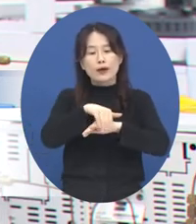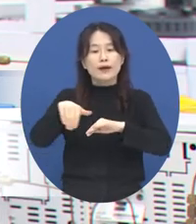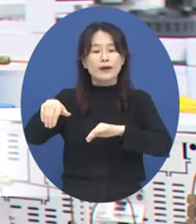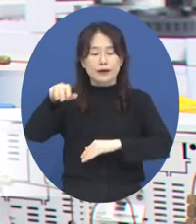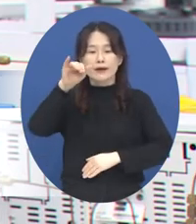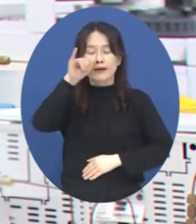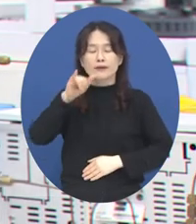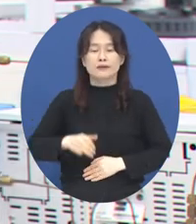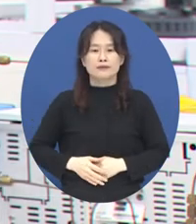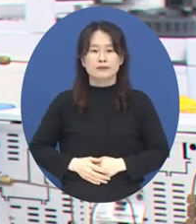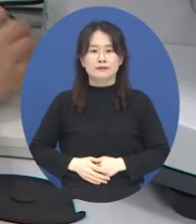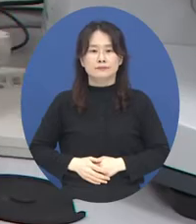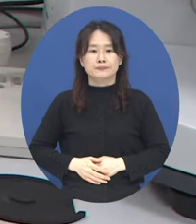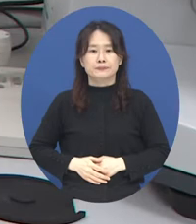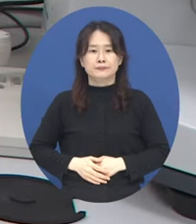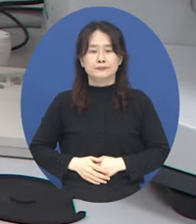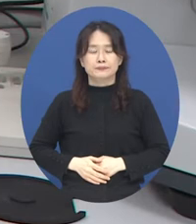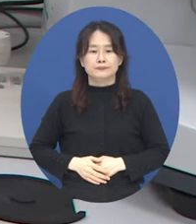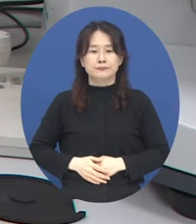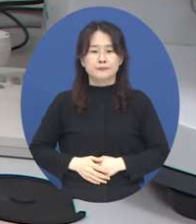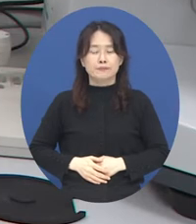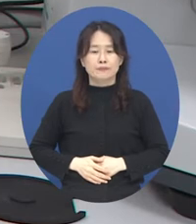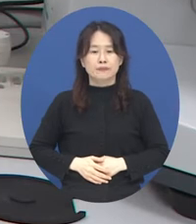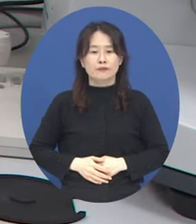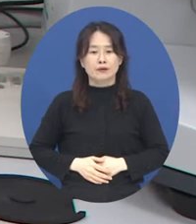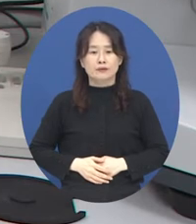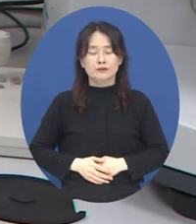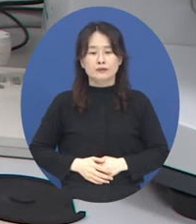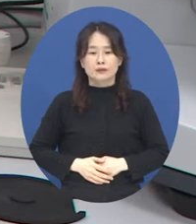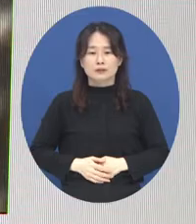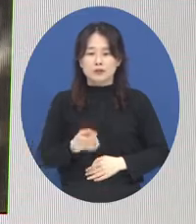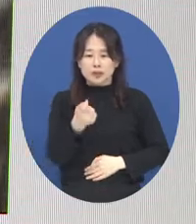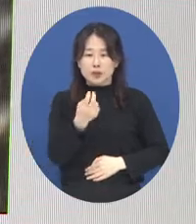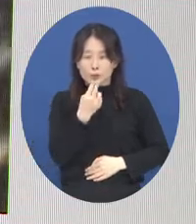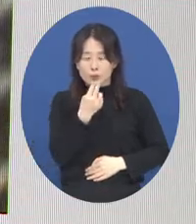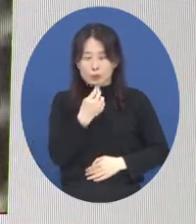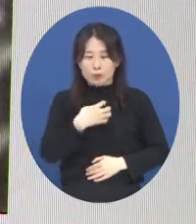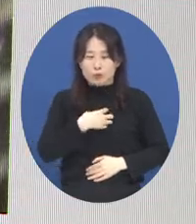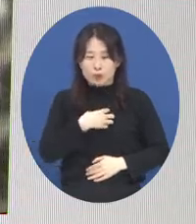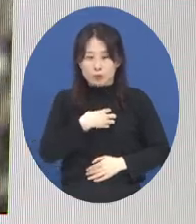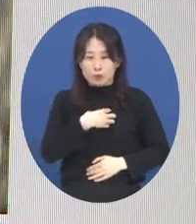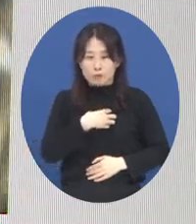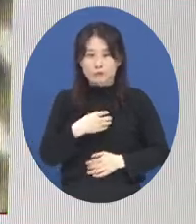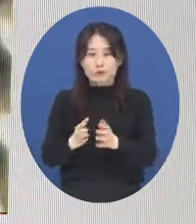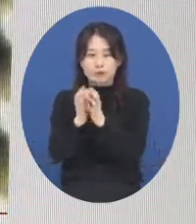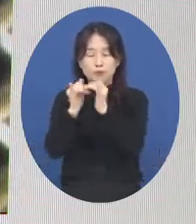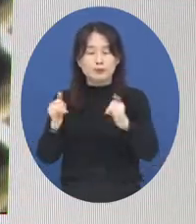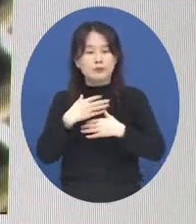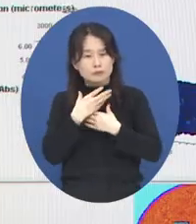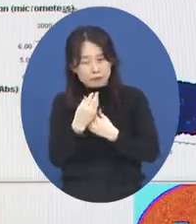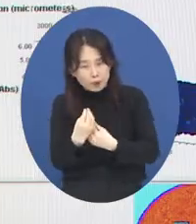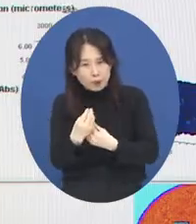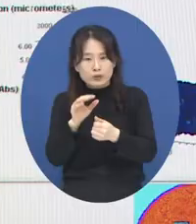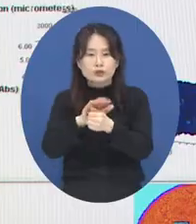정책에 반영하도록 하겠습니다. 이번 조사가 미세 플라스틱의 위험성으로부터 도민들의 안전을 지킬 수